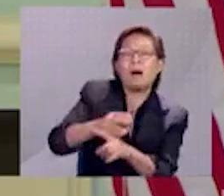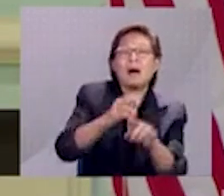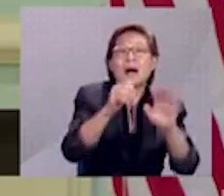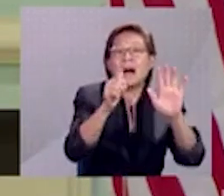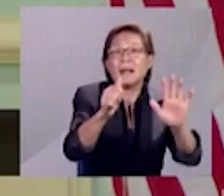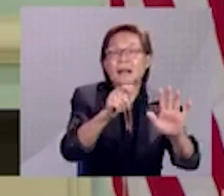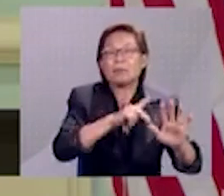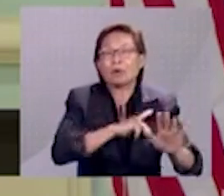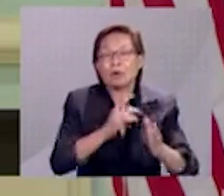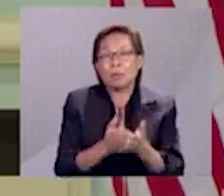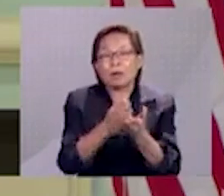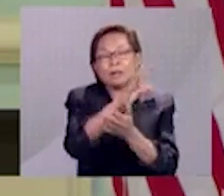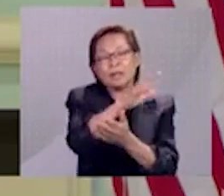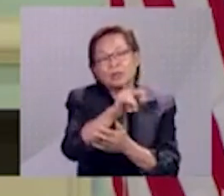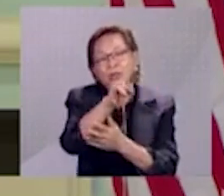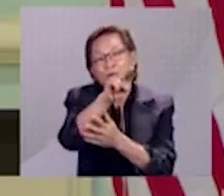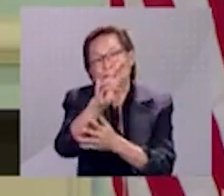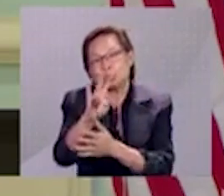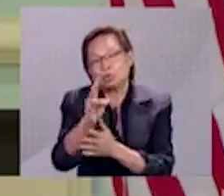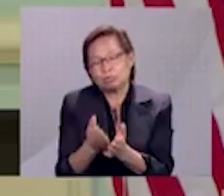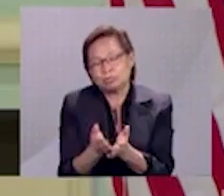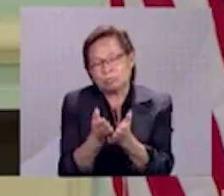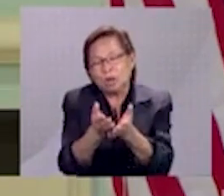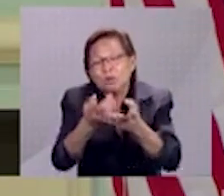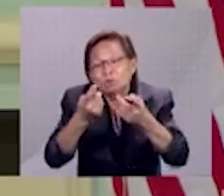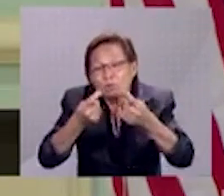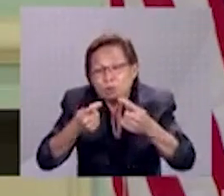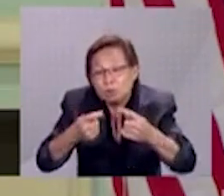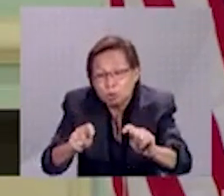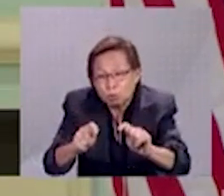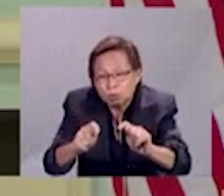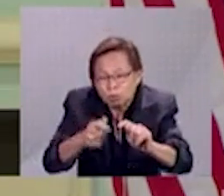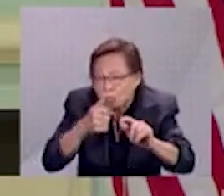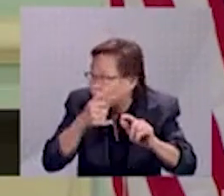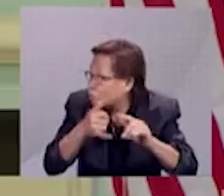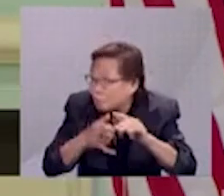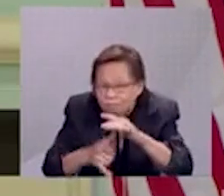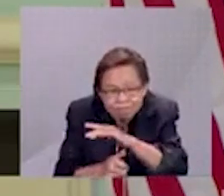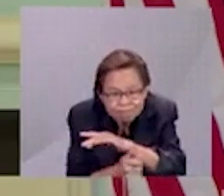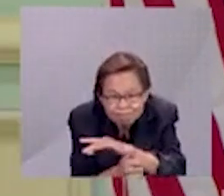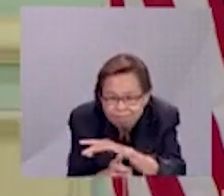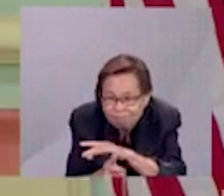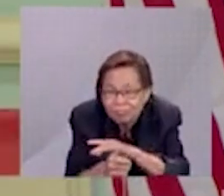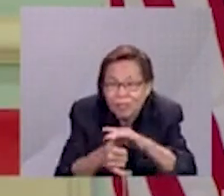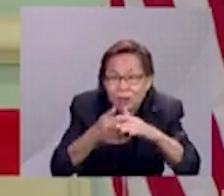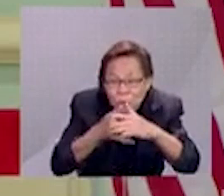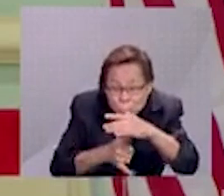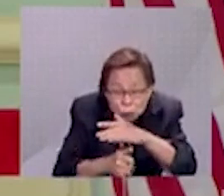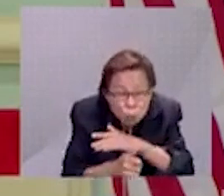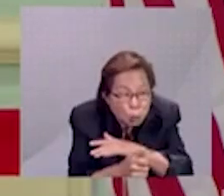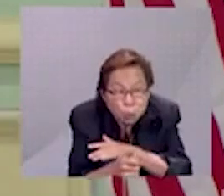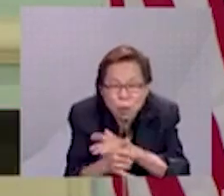serta 27 kapal yang mencuba membolosi kawasan sempadan negara.